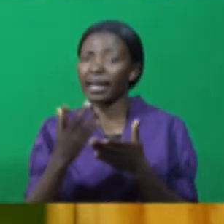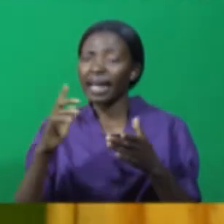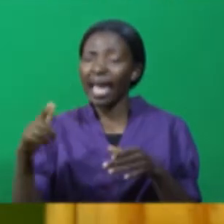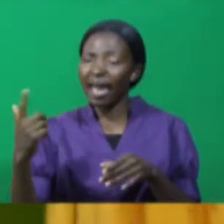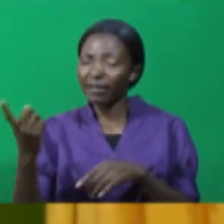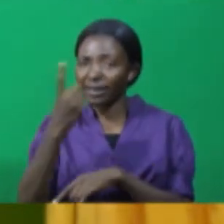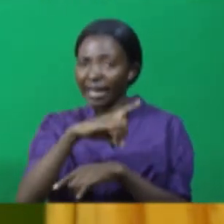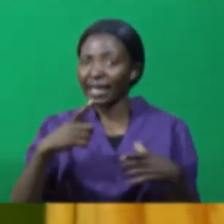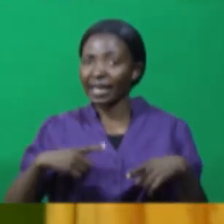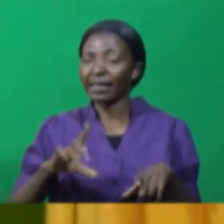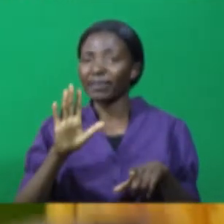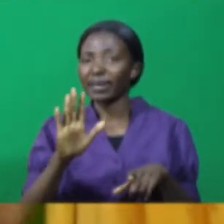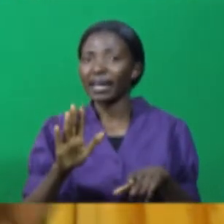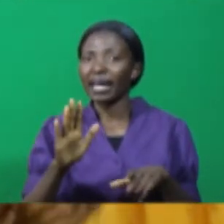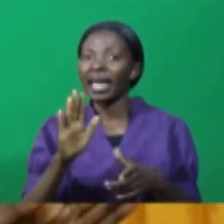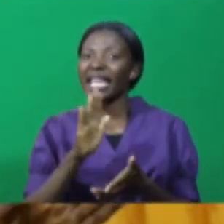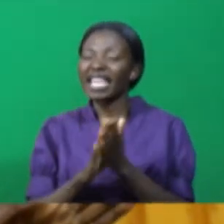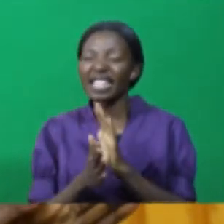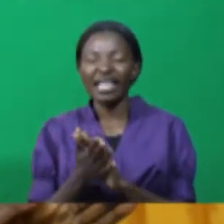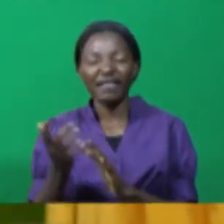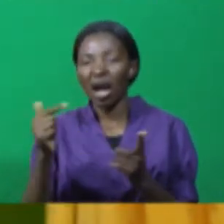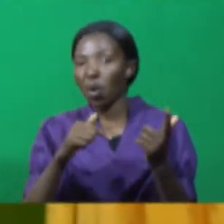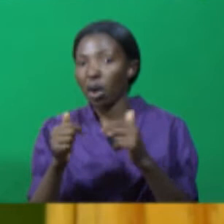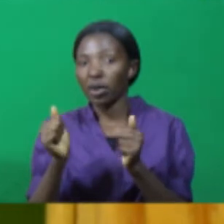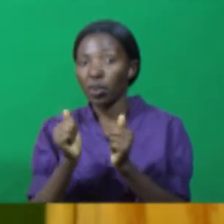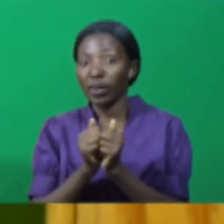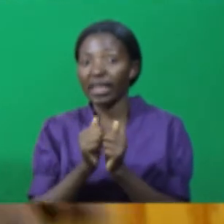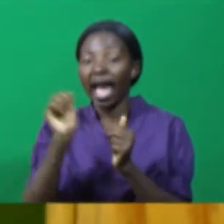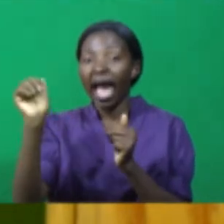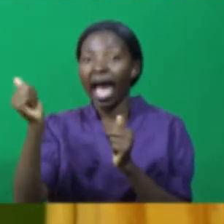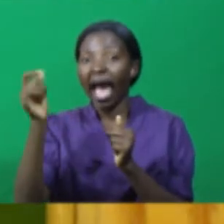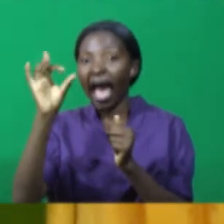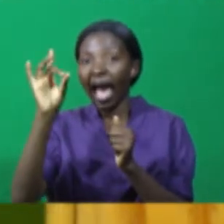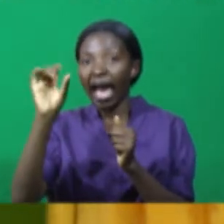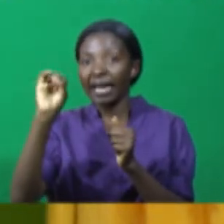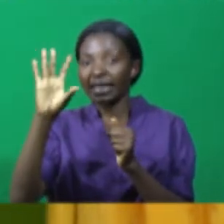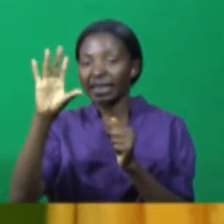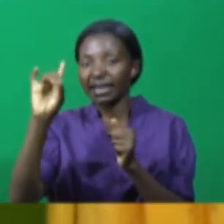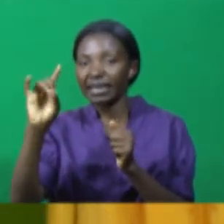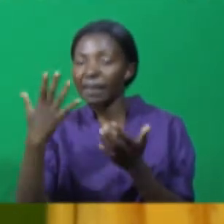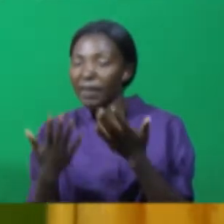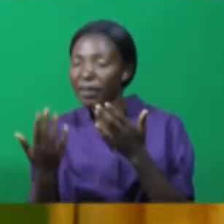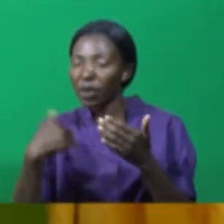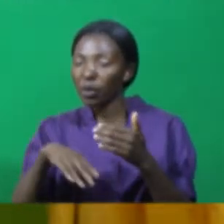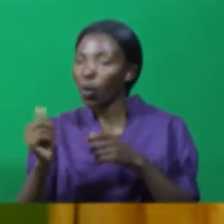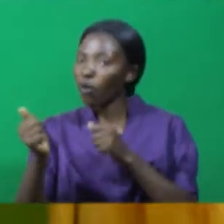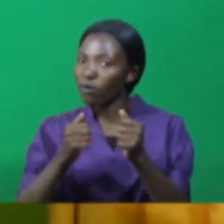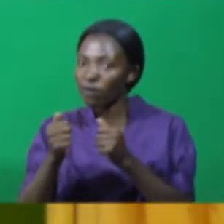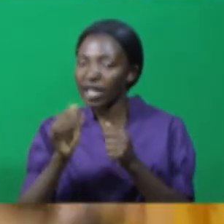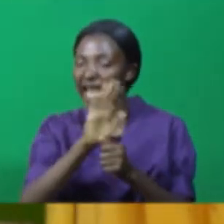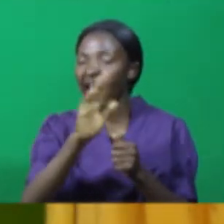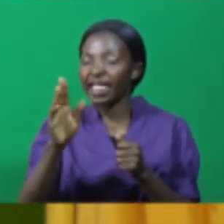esa akagara paZikirag. Havana kumbonetsana na Akish. All right. Aitota akaenda kumwe akanorwisa